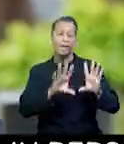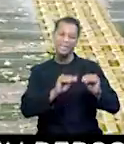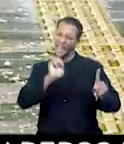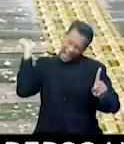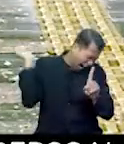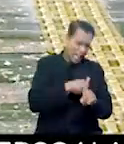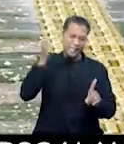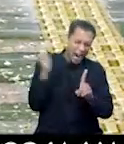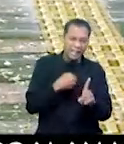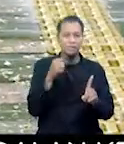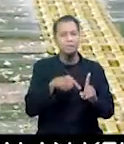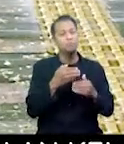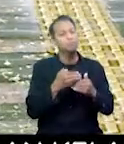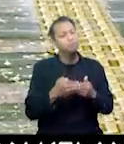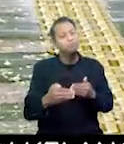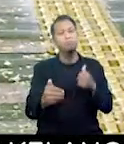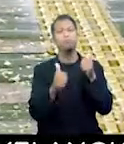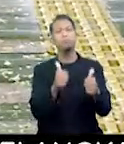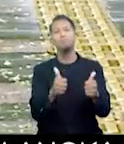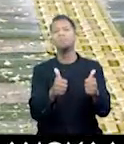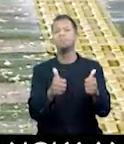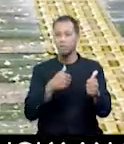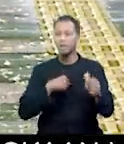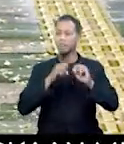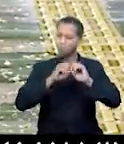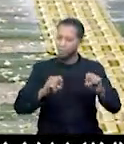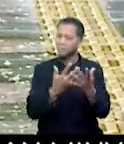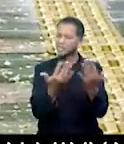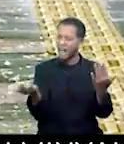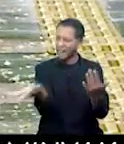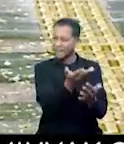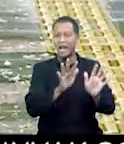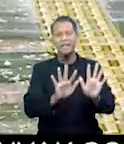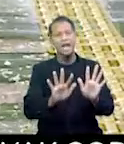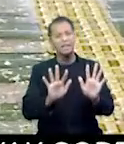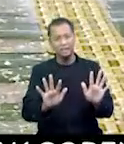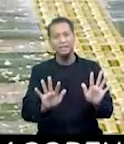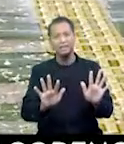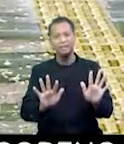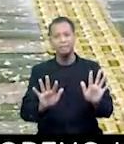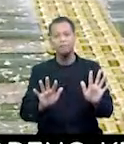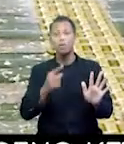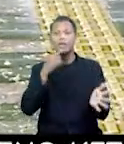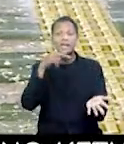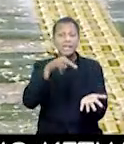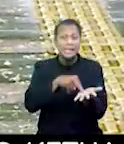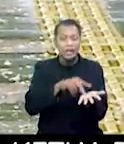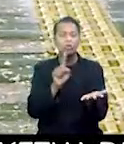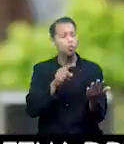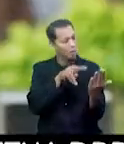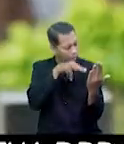relatif singkat. Diimbau kepada warga untuk bisa lebih waspada, terutama melihat legalitas dalam suatu instrumen